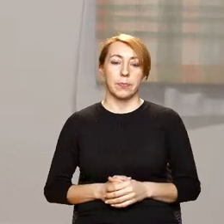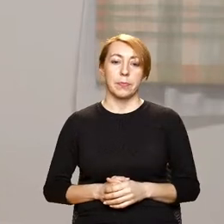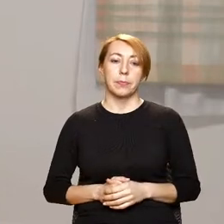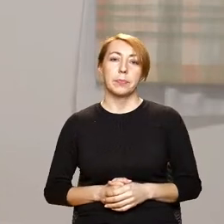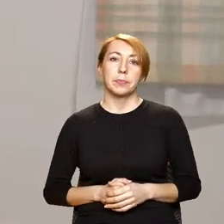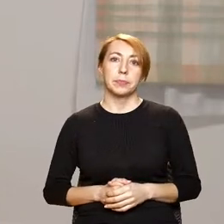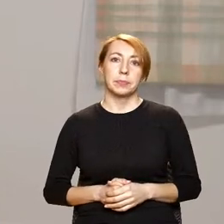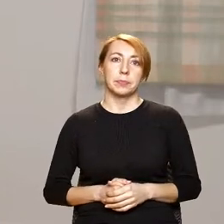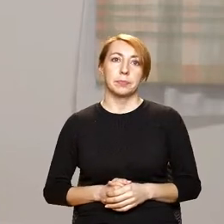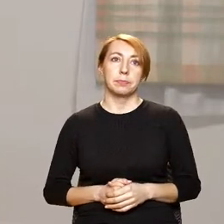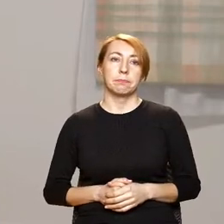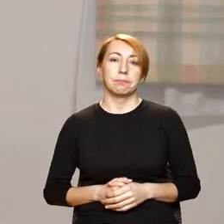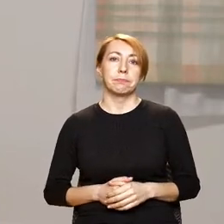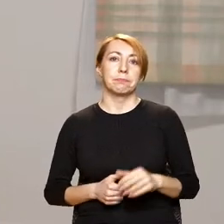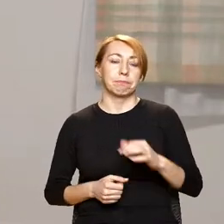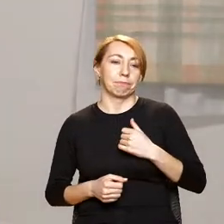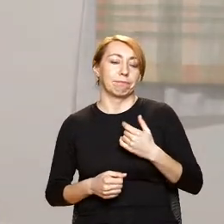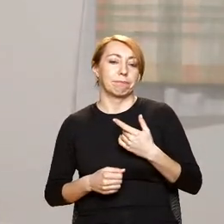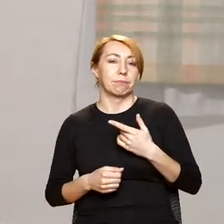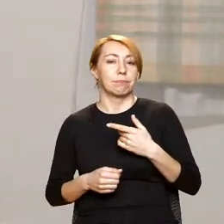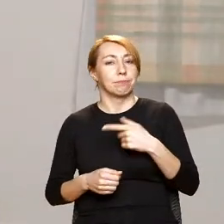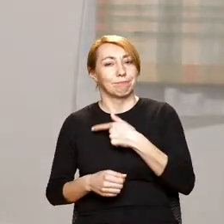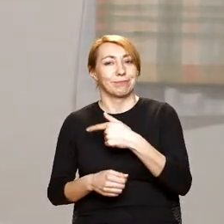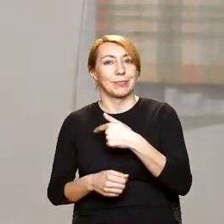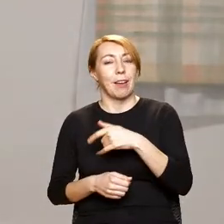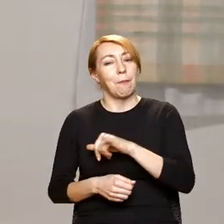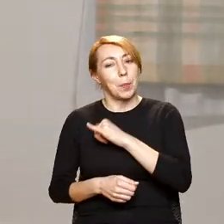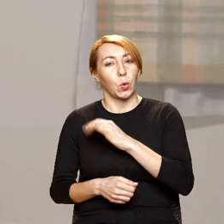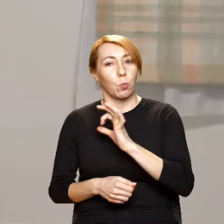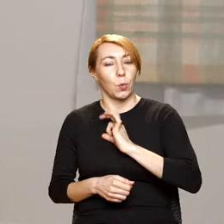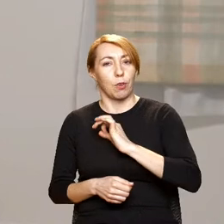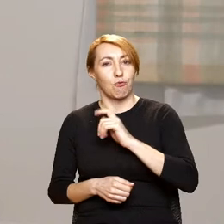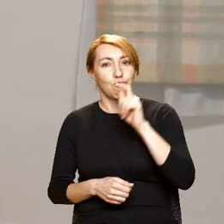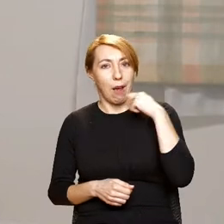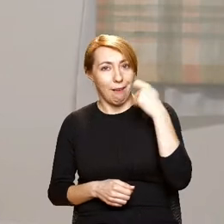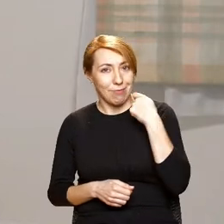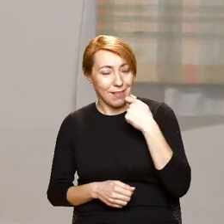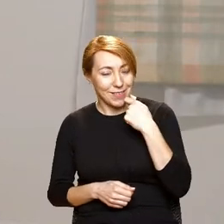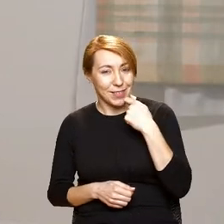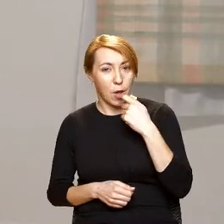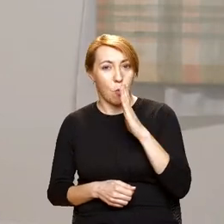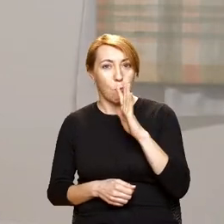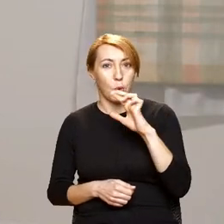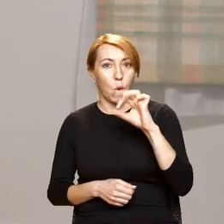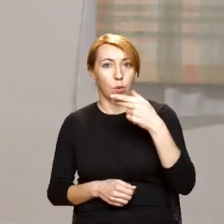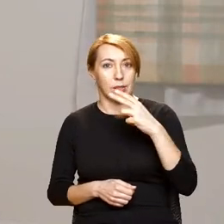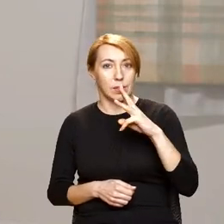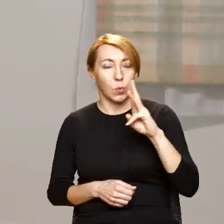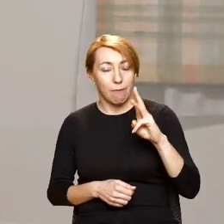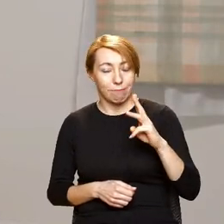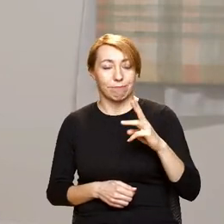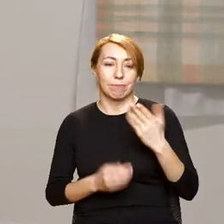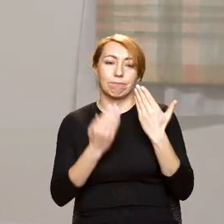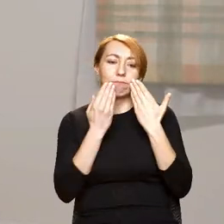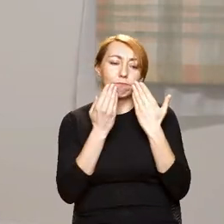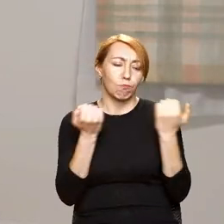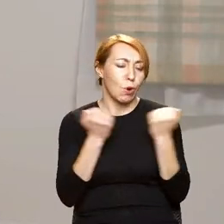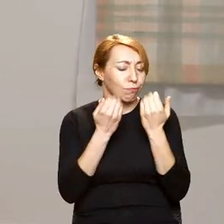Słomki. W imieniu mojego dziadka, Bronisława, składam im gorące podziękowania.